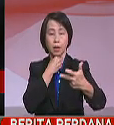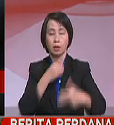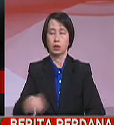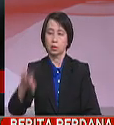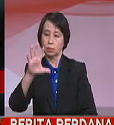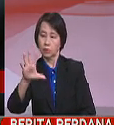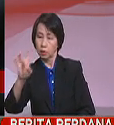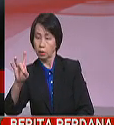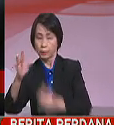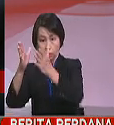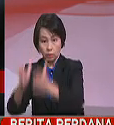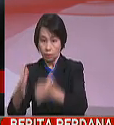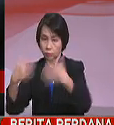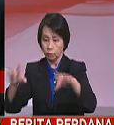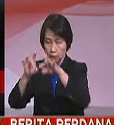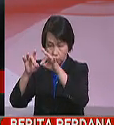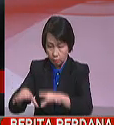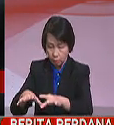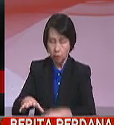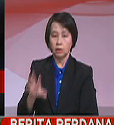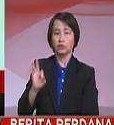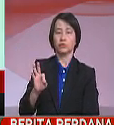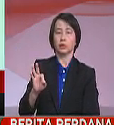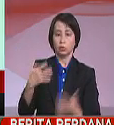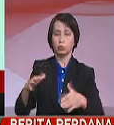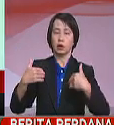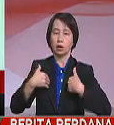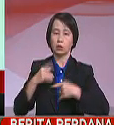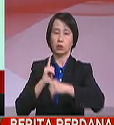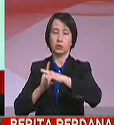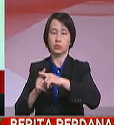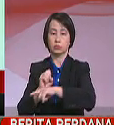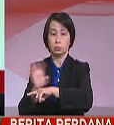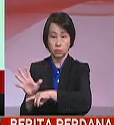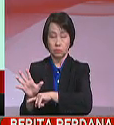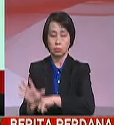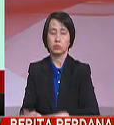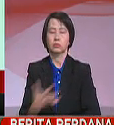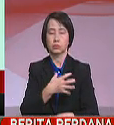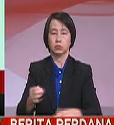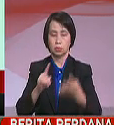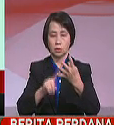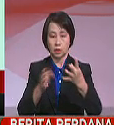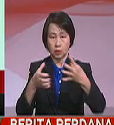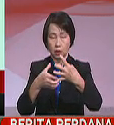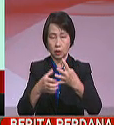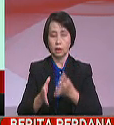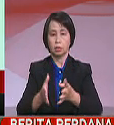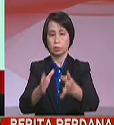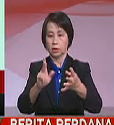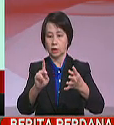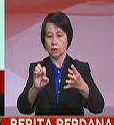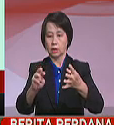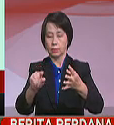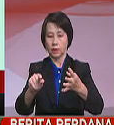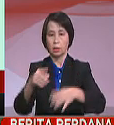Sejumlah 58 individu telah disaring dengan 9 telah dikesan positif COVID-19. Sementara kluster Jalan Kemang pula